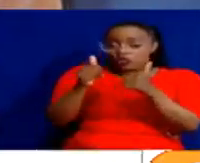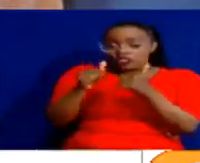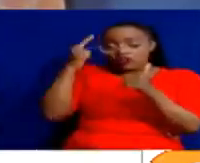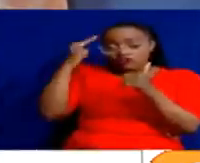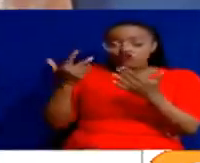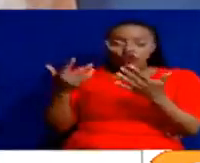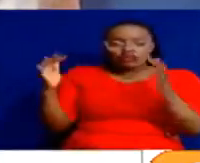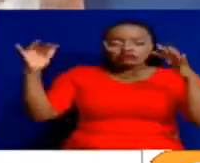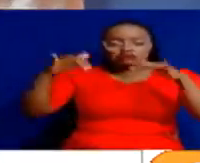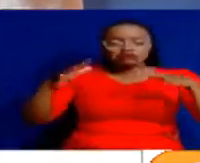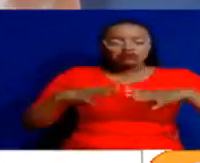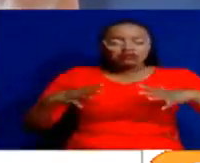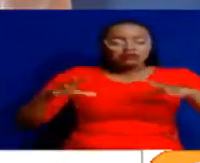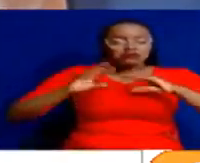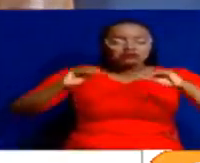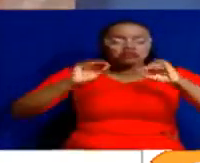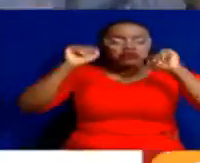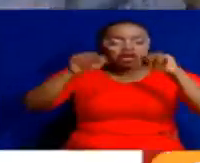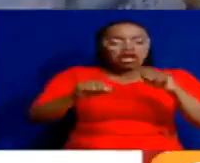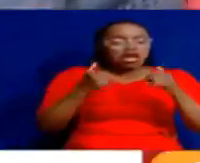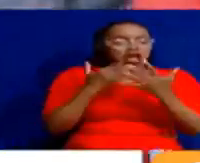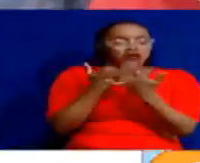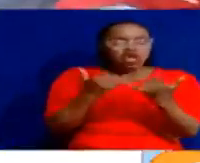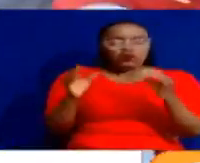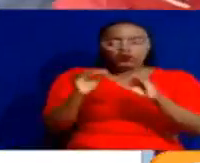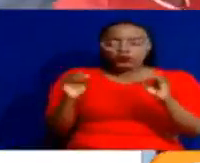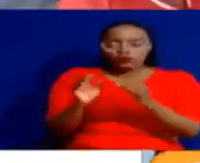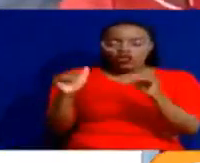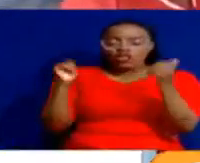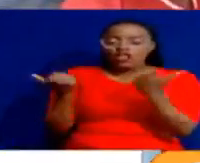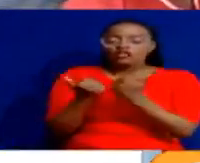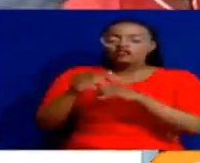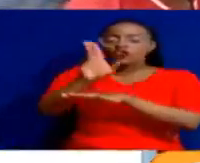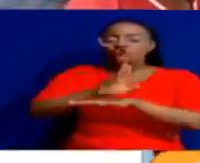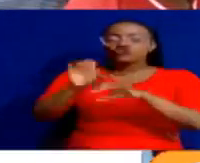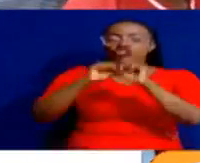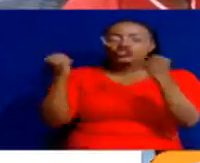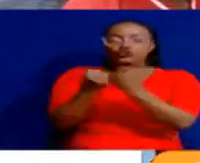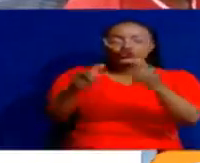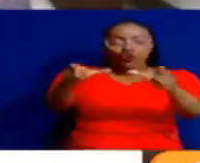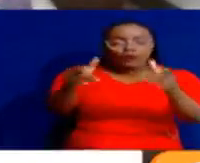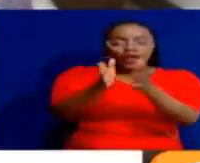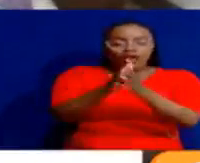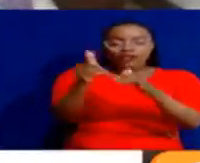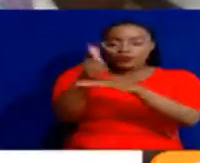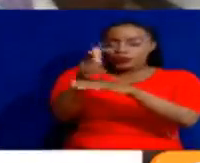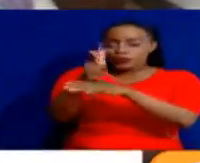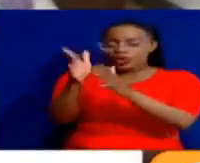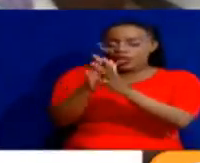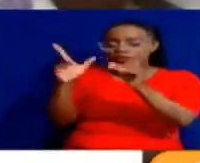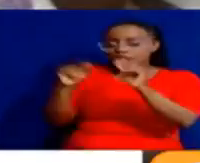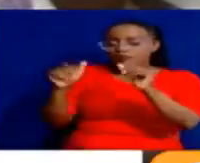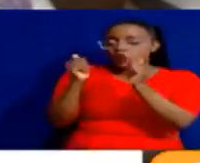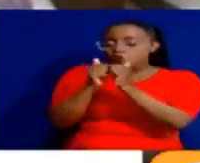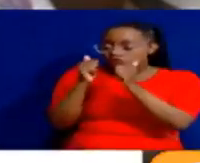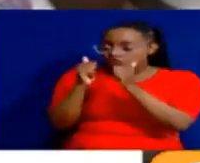vya hadharani penye kufunza watu mambo kama hayo, hakuna. Maajenti ndio wanaotumia mitandao hiyo na kuweka video na jumbe za